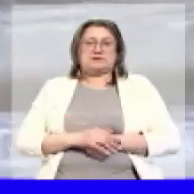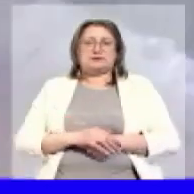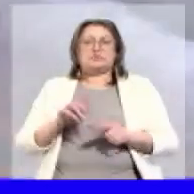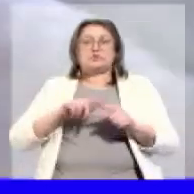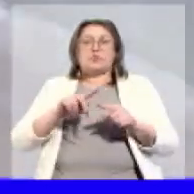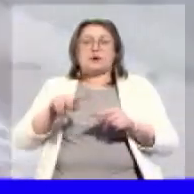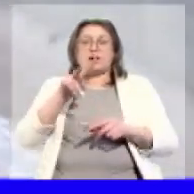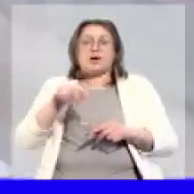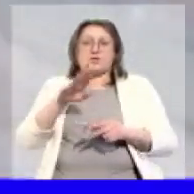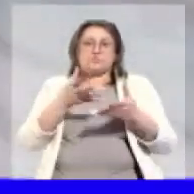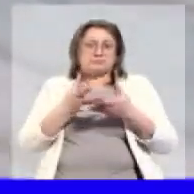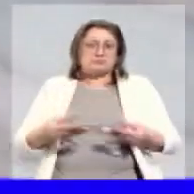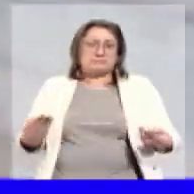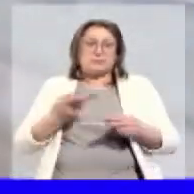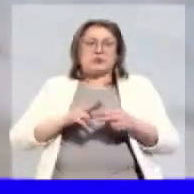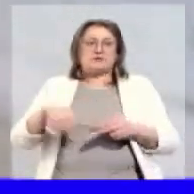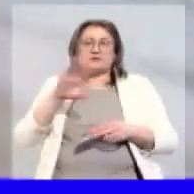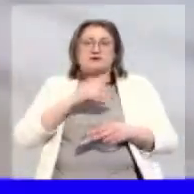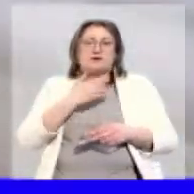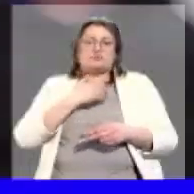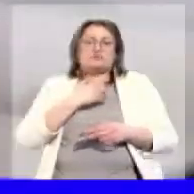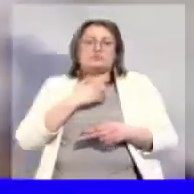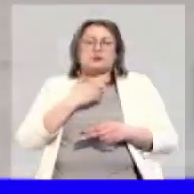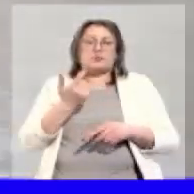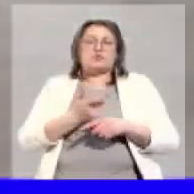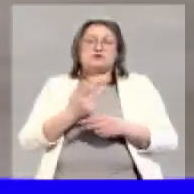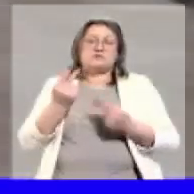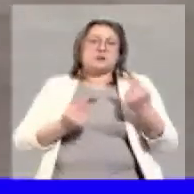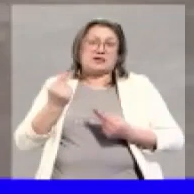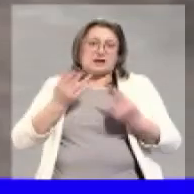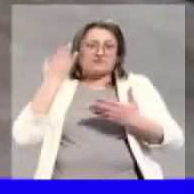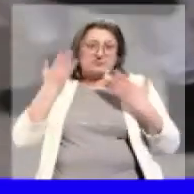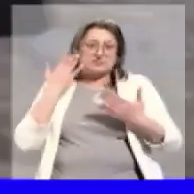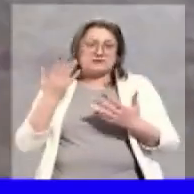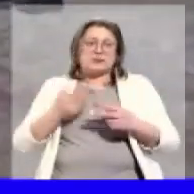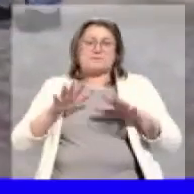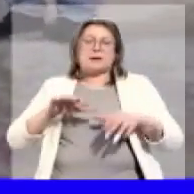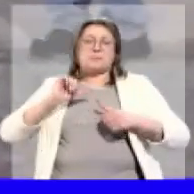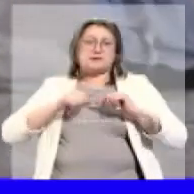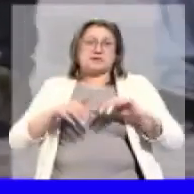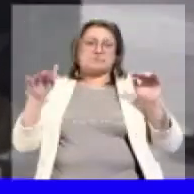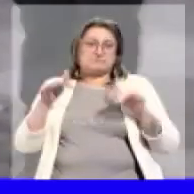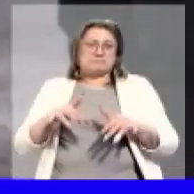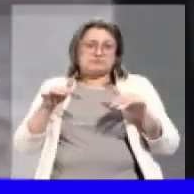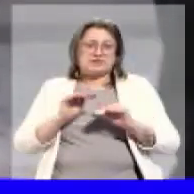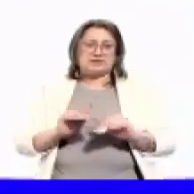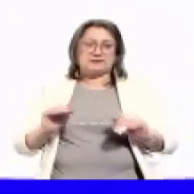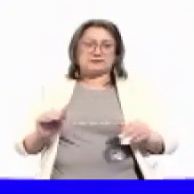кетеді. Сондықтан әбден ойнап алғылар келеді. Бұл жер балалардың тұрақты сергетін орнына айналған. Әсіресе демалыс